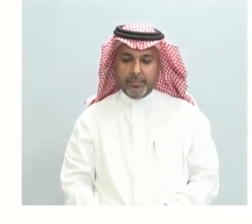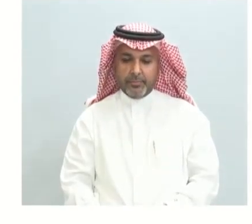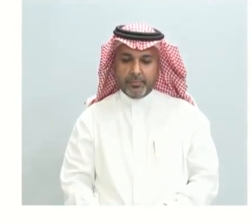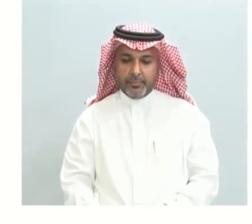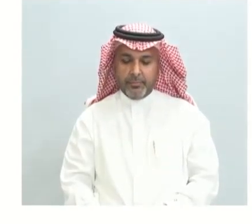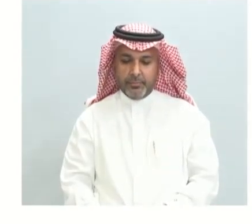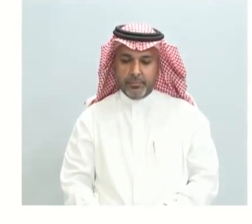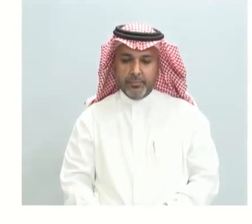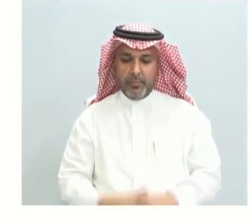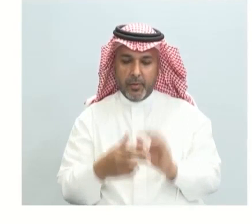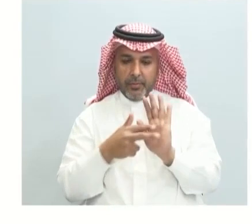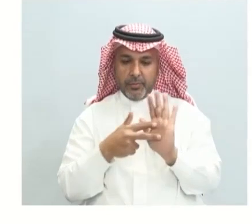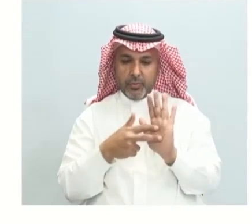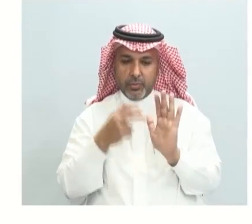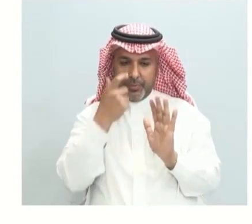هو